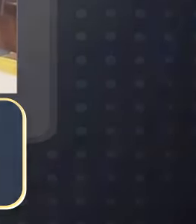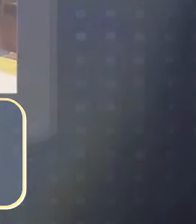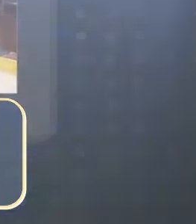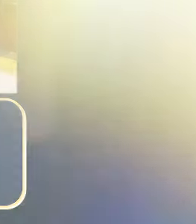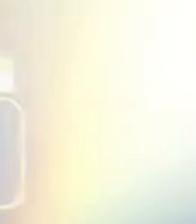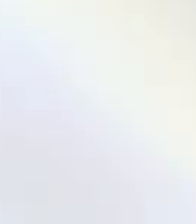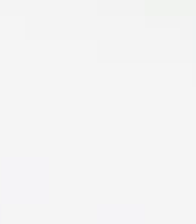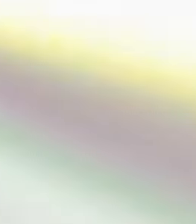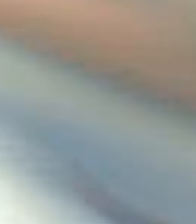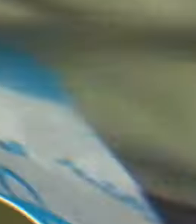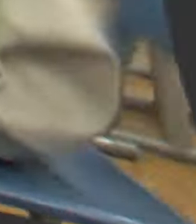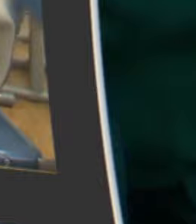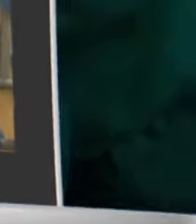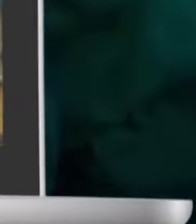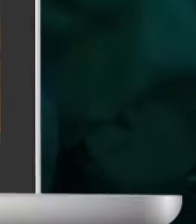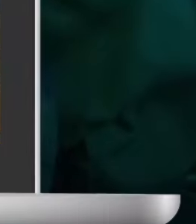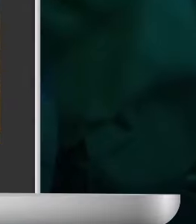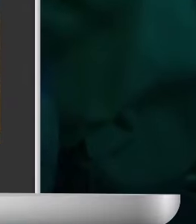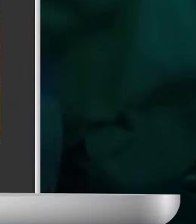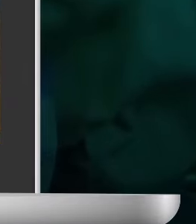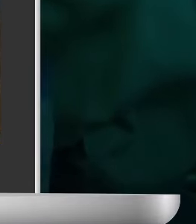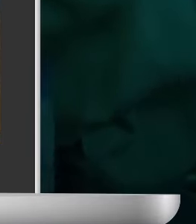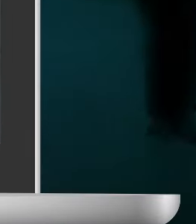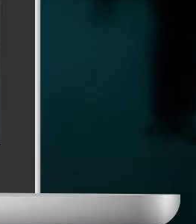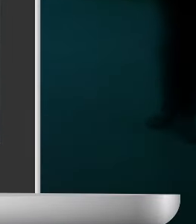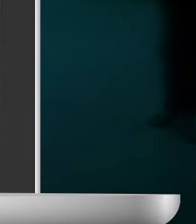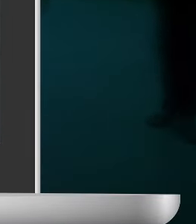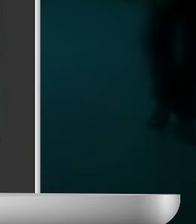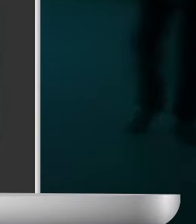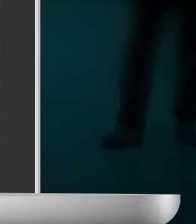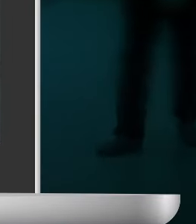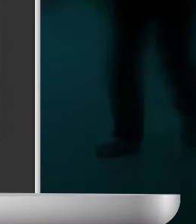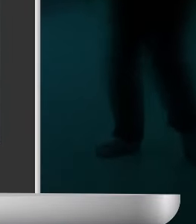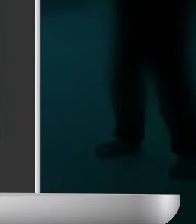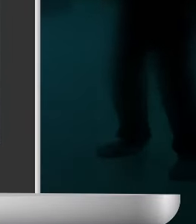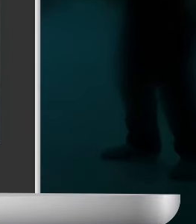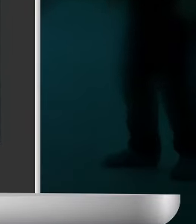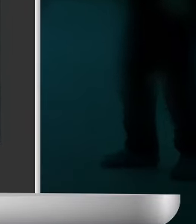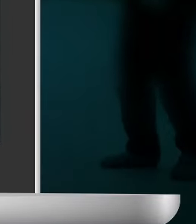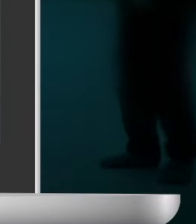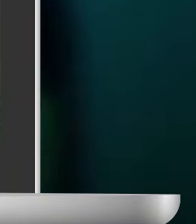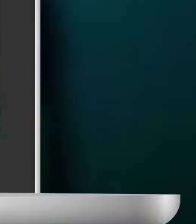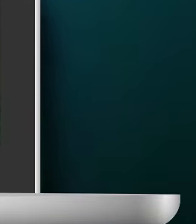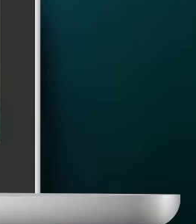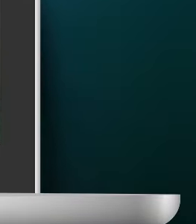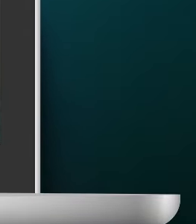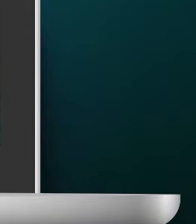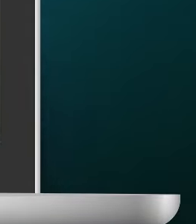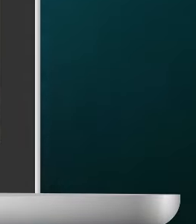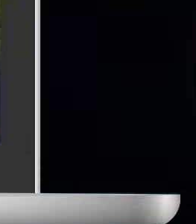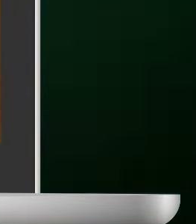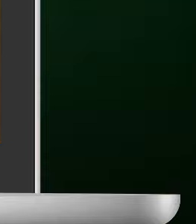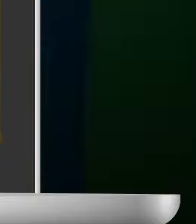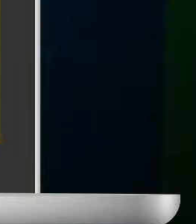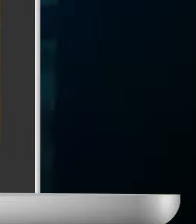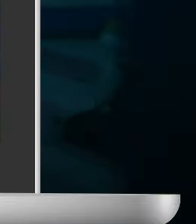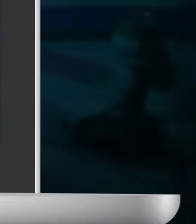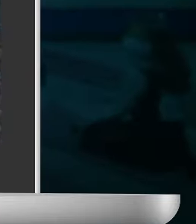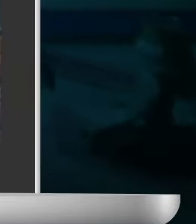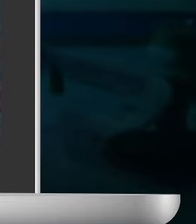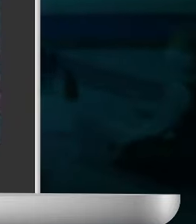거 같아요 이야기 할머니를 비롯한 다양한 문화예술 체육 프로그램이 제공되는데요